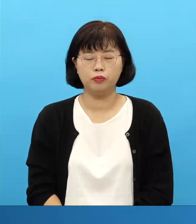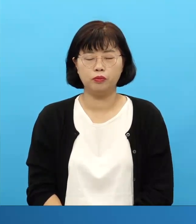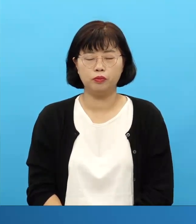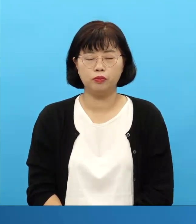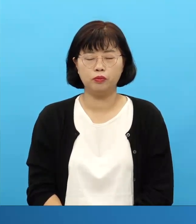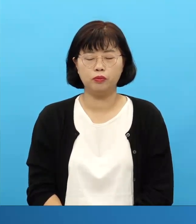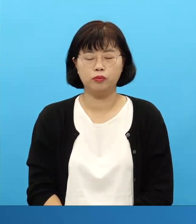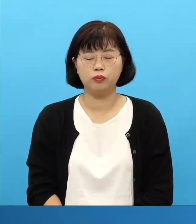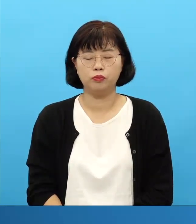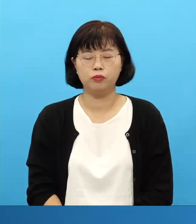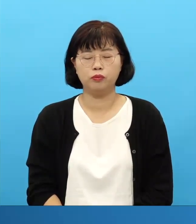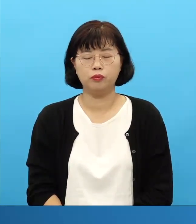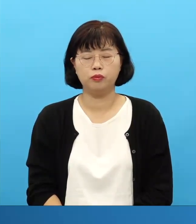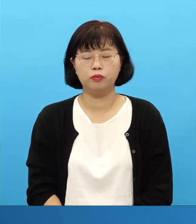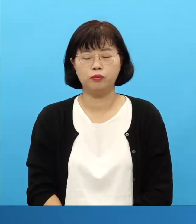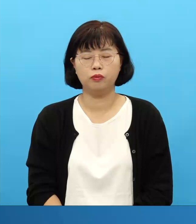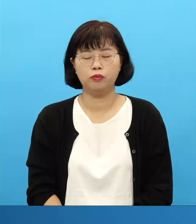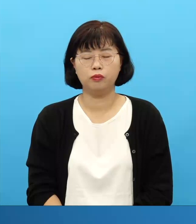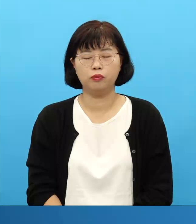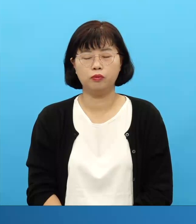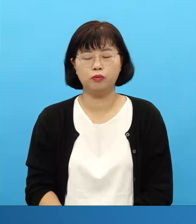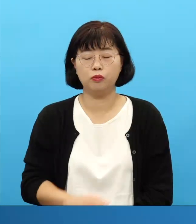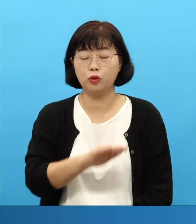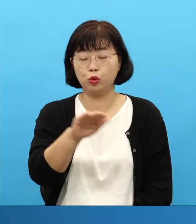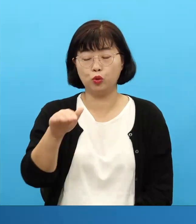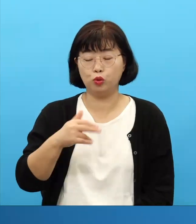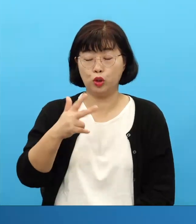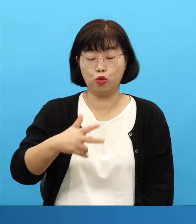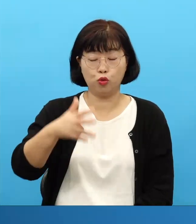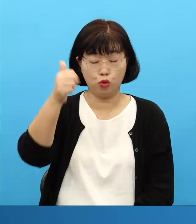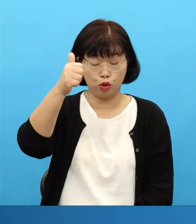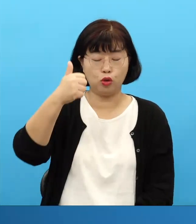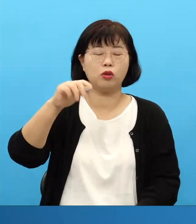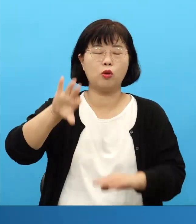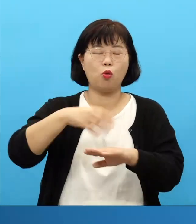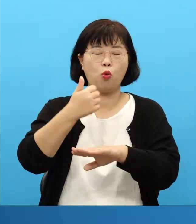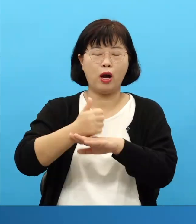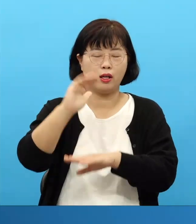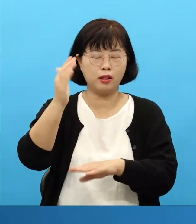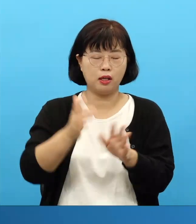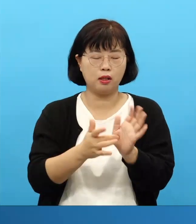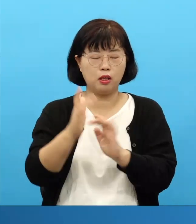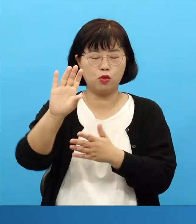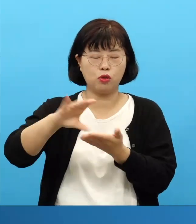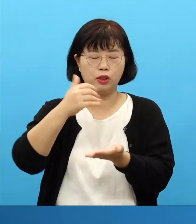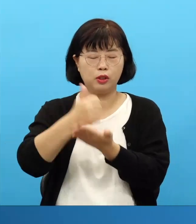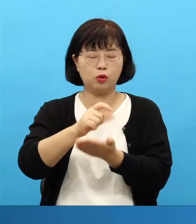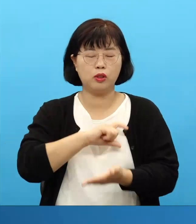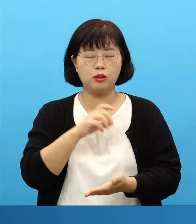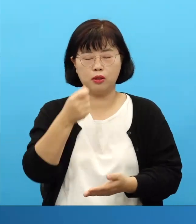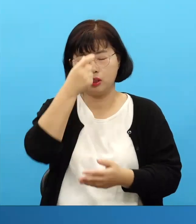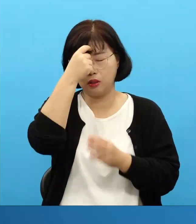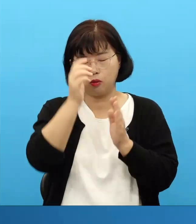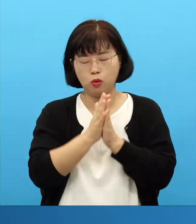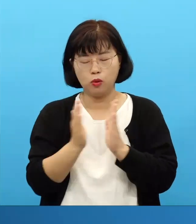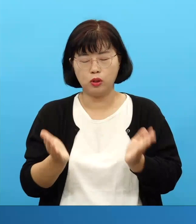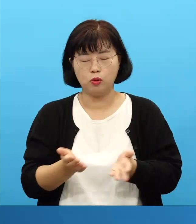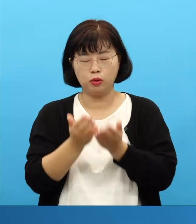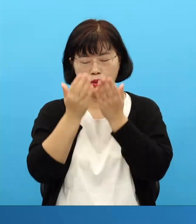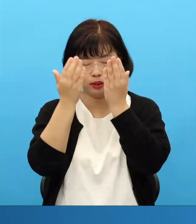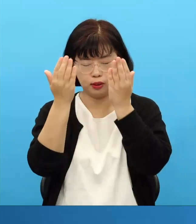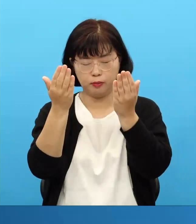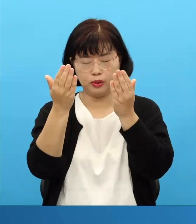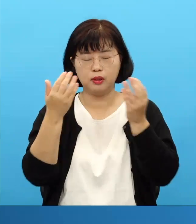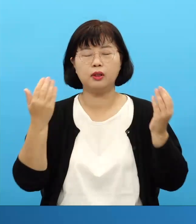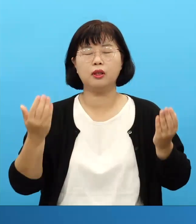to serve the great thing. 우리의 주인이시며 우리의 왕이신 예수 그리스도 이름으로 기도합니다. 아멘. In the name of